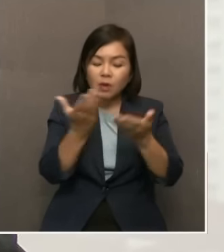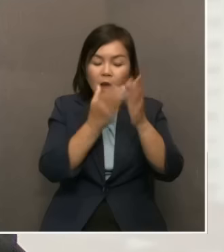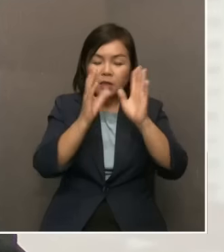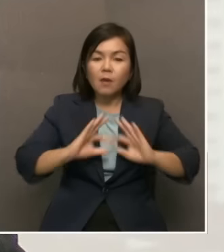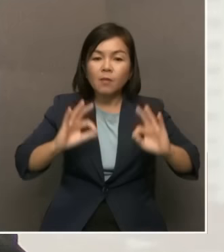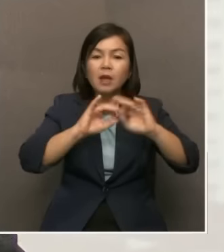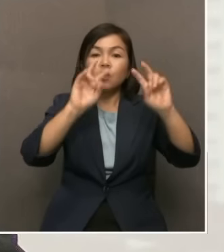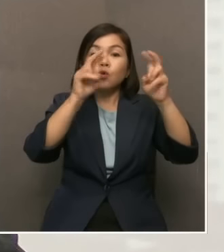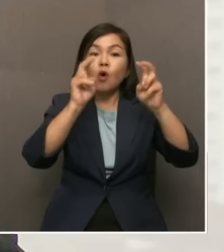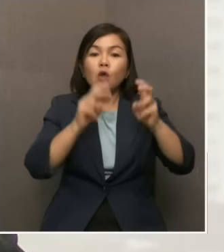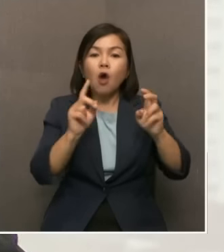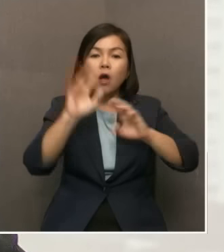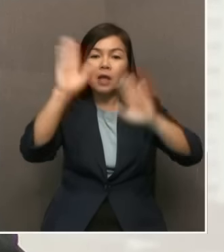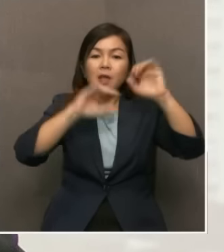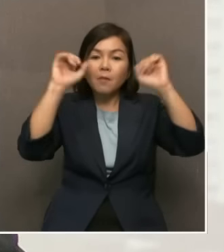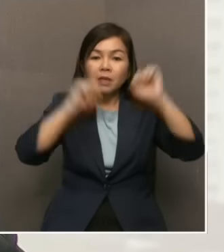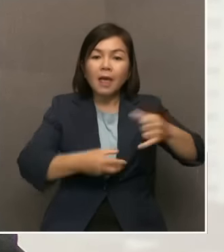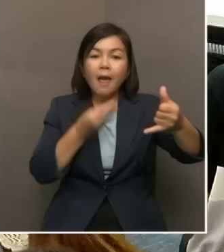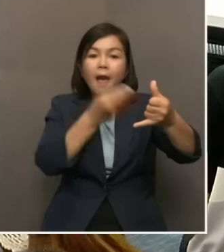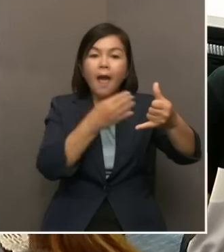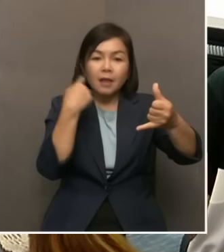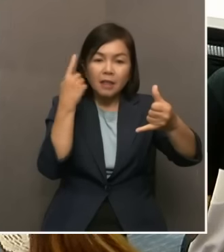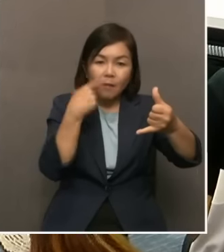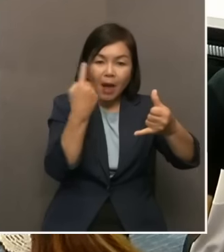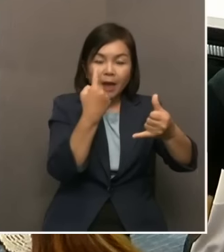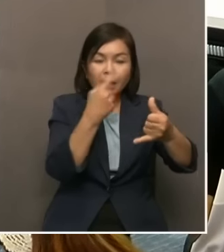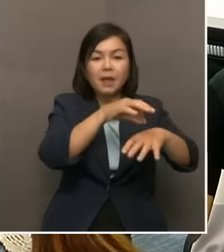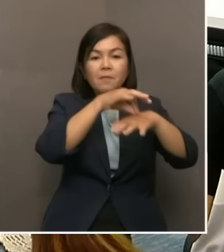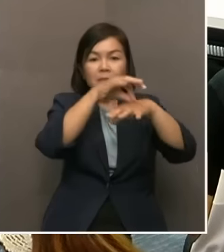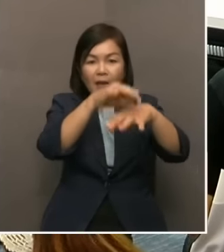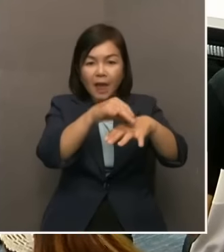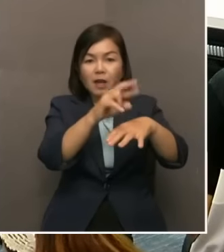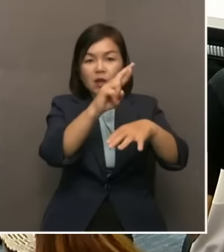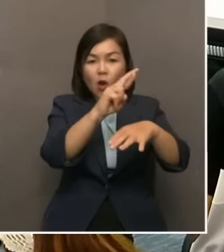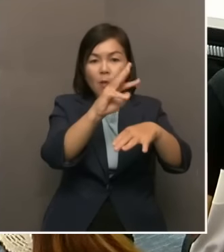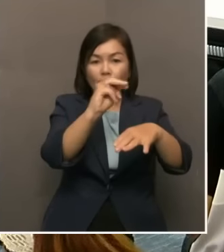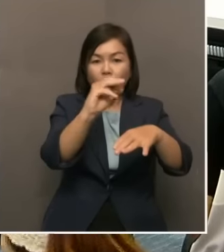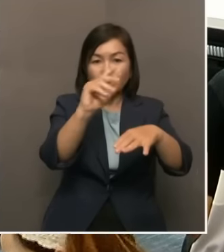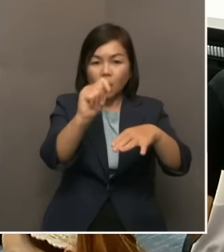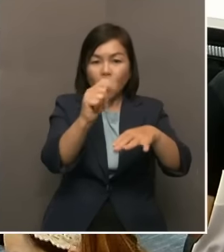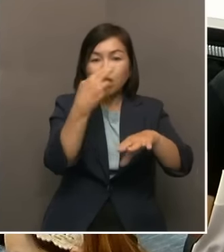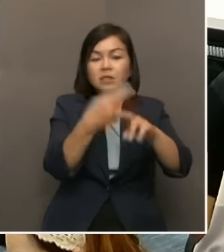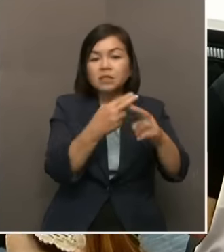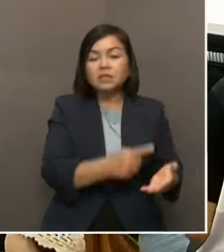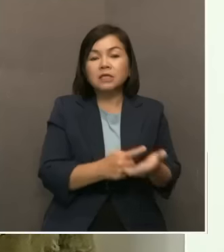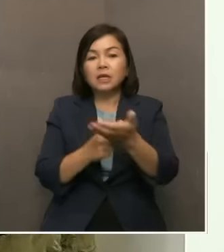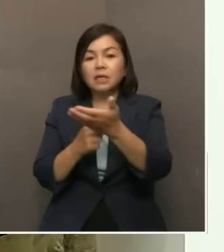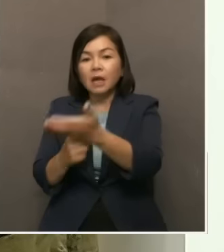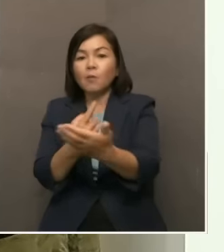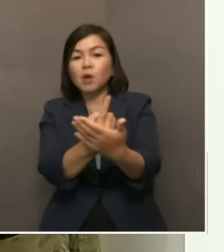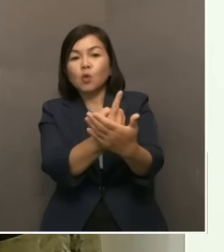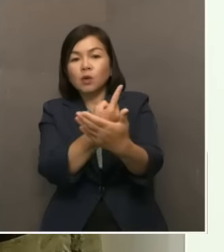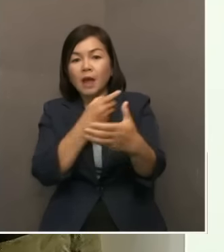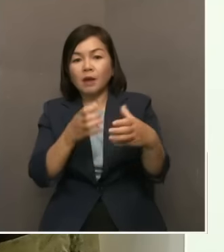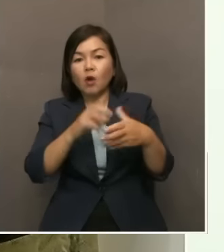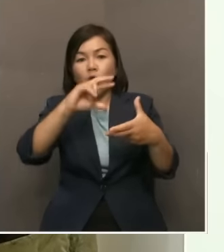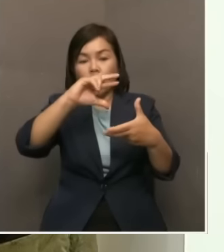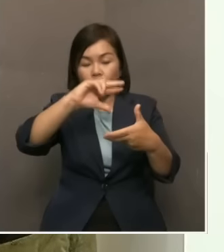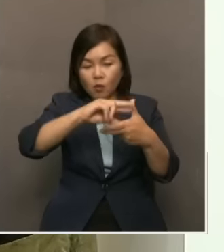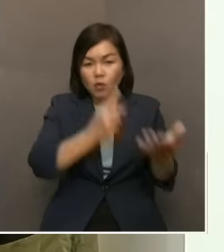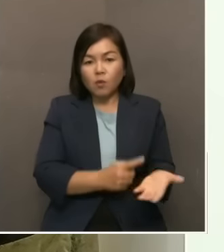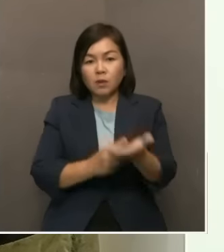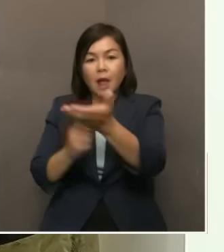ก็คือการลงมติเห็นชอบบุคคลให้ดำรงตำแหน่งรัฐมนตรีในสัดส่วนของพรรคพลังประชารัฐเนื่องจากที่ผ่านมาโผล่ราย